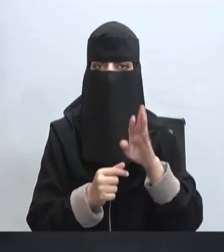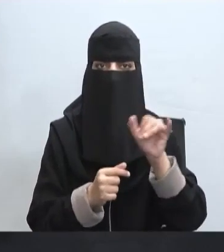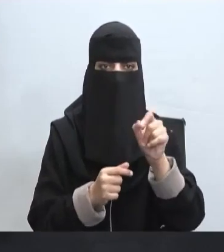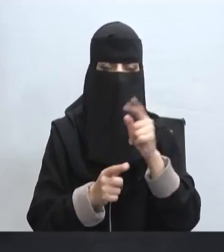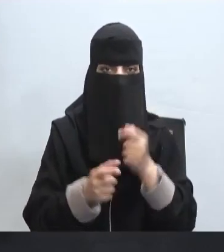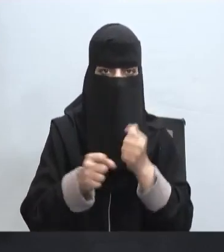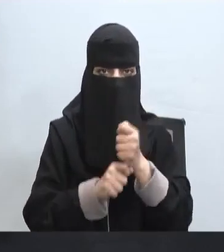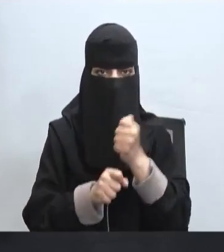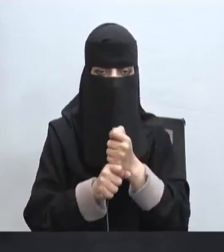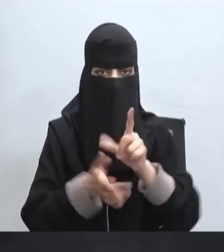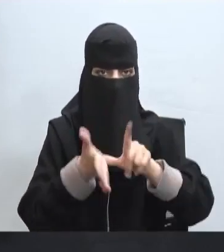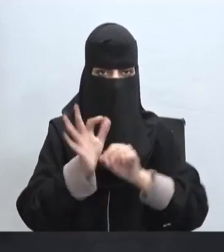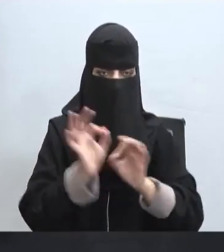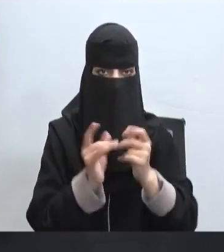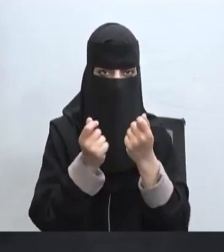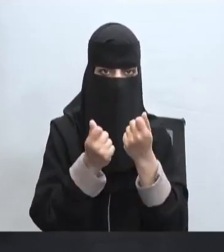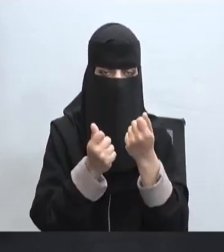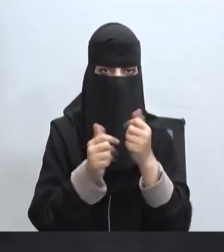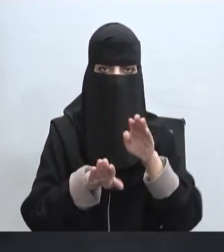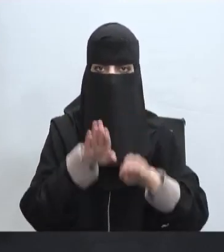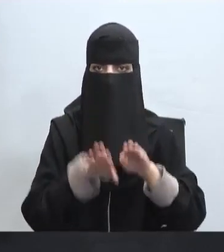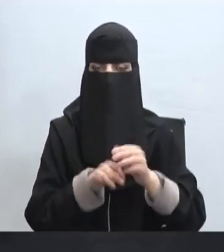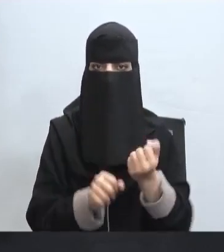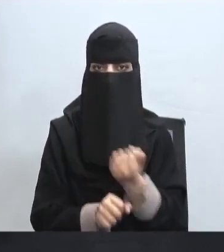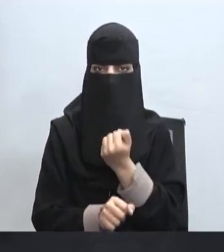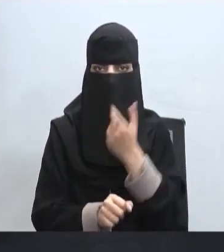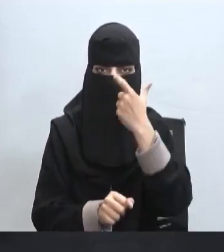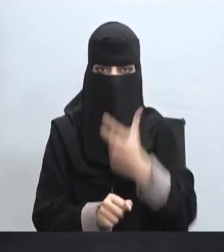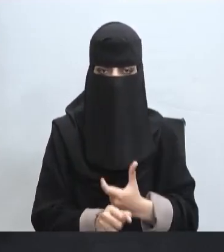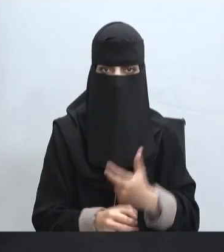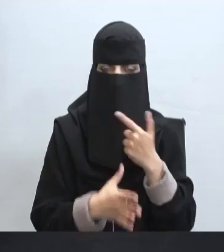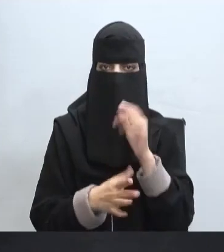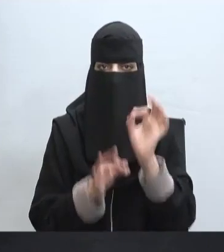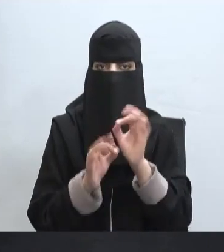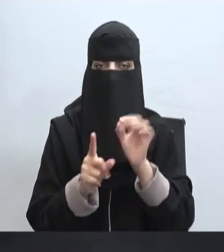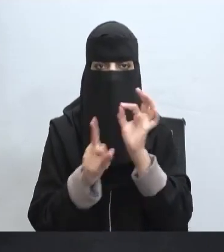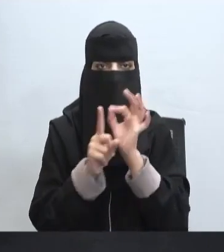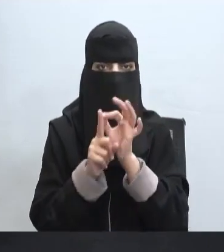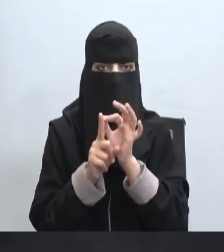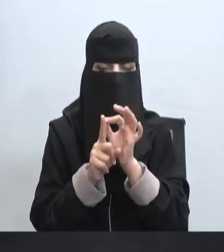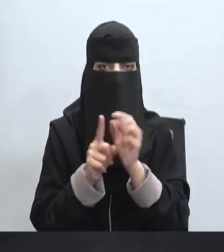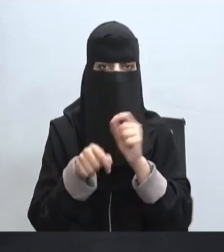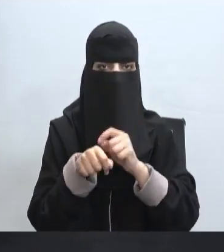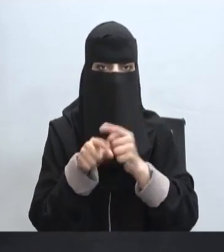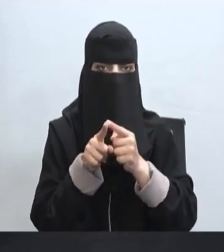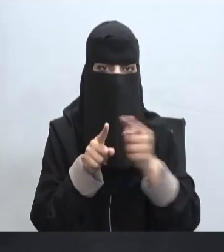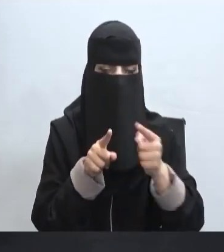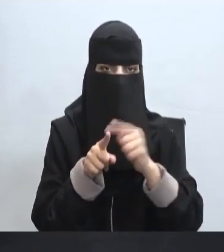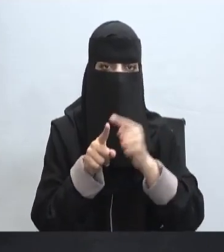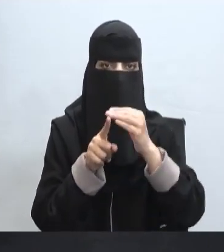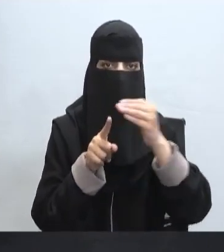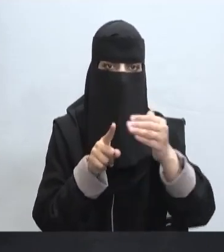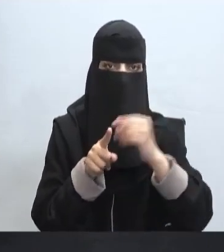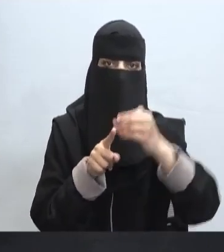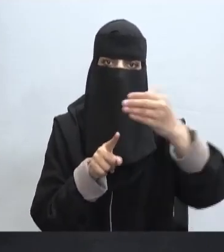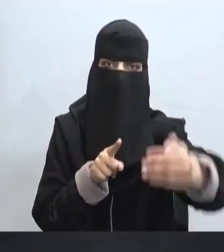تعد خطه ماليه وميزانيه خاصه بك وتحدد اهدافك قصيره ومتوسطه وطويله